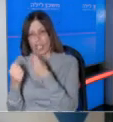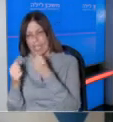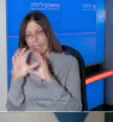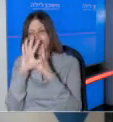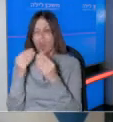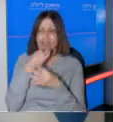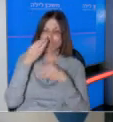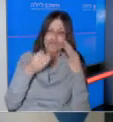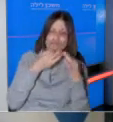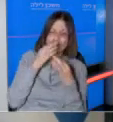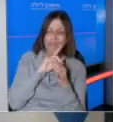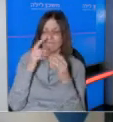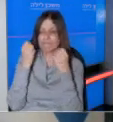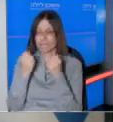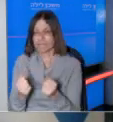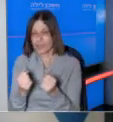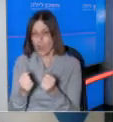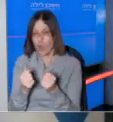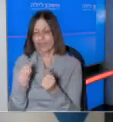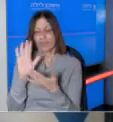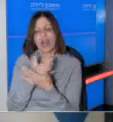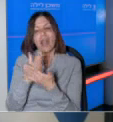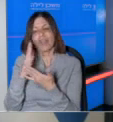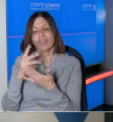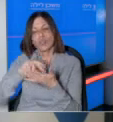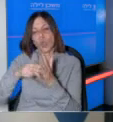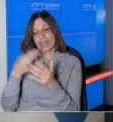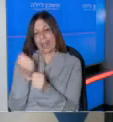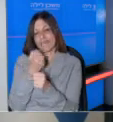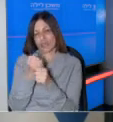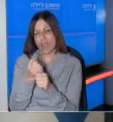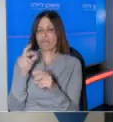סימני השאלה, אי הוודאויות, לכנס את זה לתוכנית עבודה ולבצע.